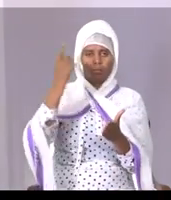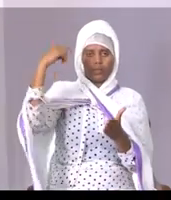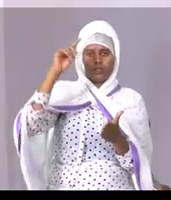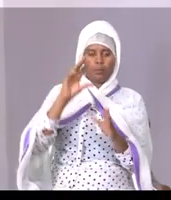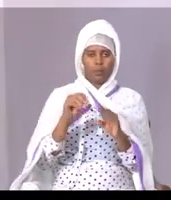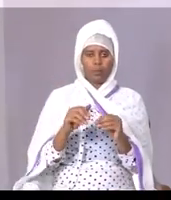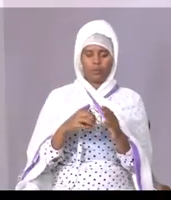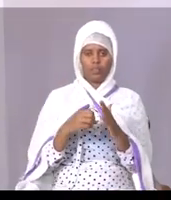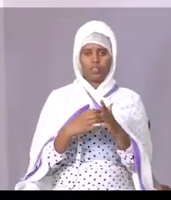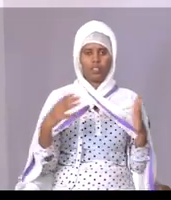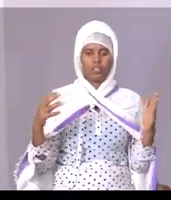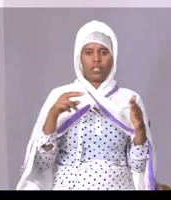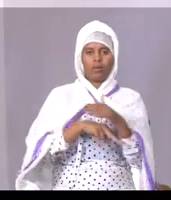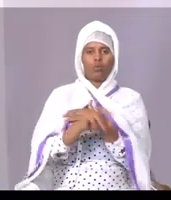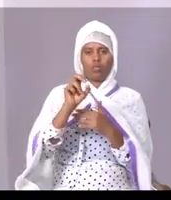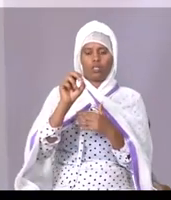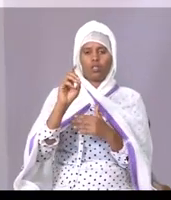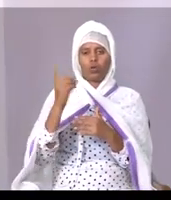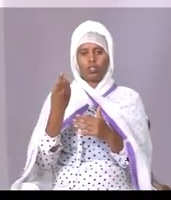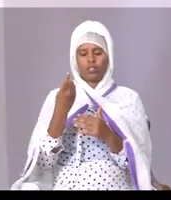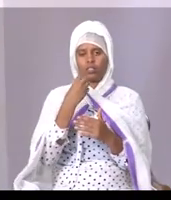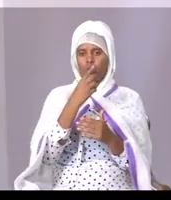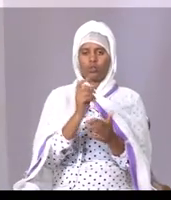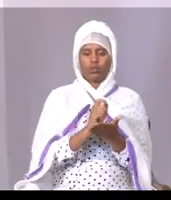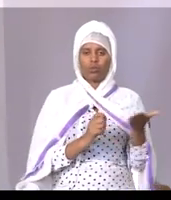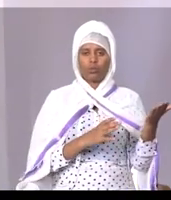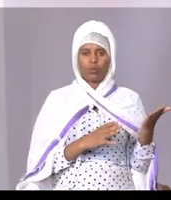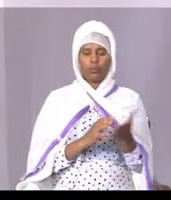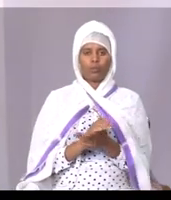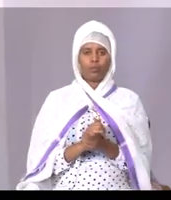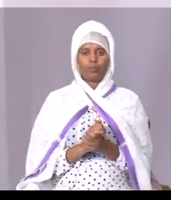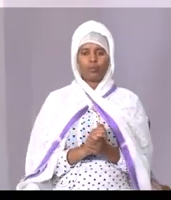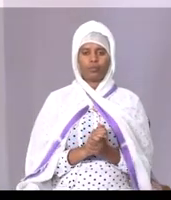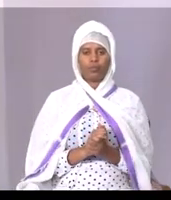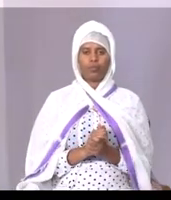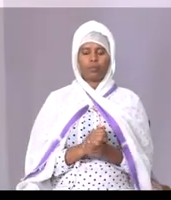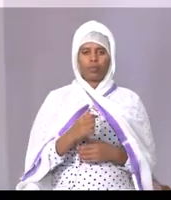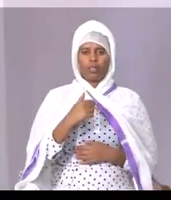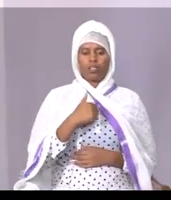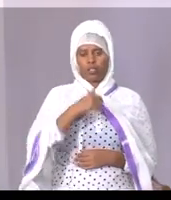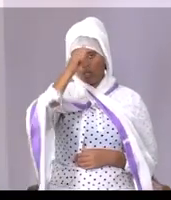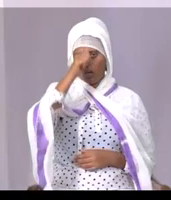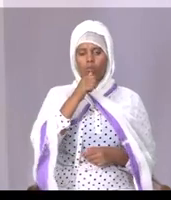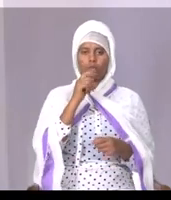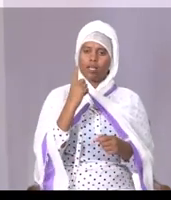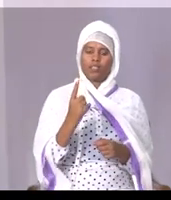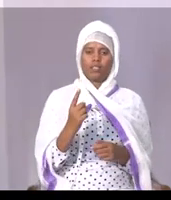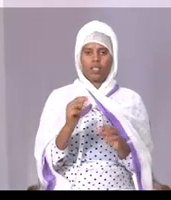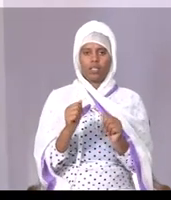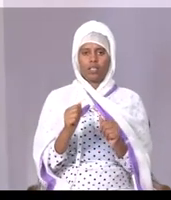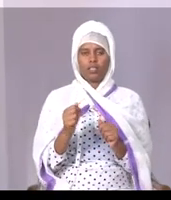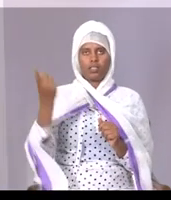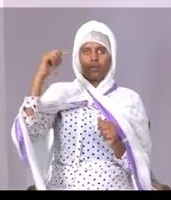ዘለካ ይገልፀልና ኣሎ እዚ ማለት እንታይ ማለት እዩ ነቲ ኣብ ወንጌል ዮሃንስ ምዕራፍ 10 ኣብ ማእኸል ኢልዎ ዘሎ ኣነ ዋኣብ ኣሃዱ ንህና ኢሉ እዩ ኣናቦም